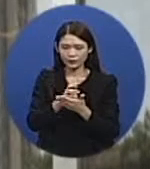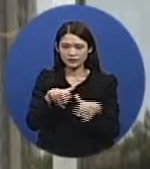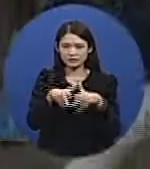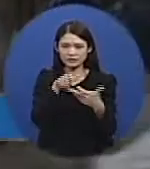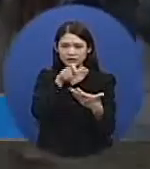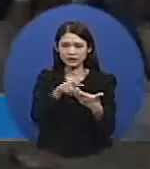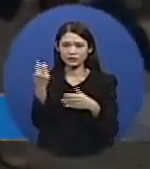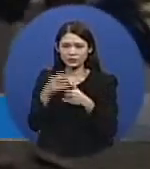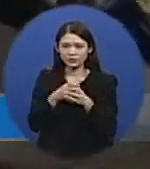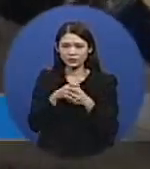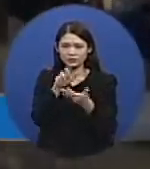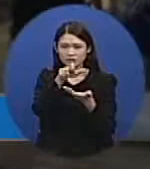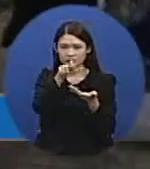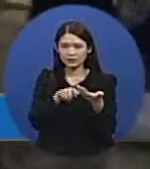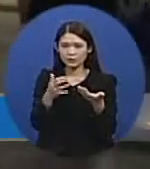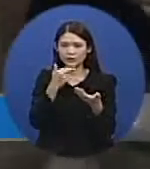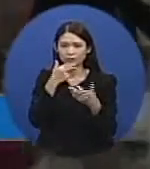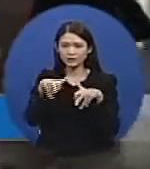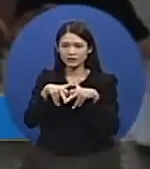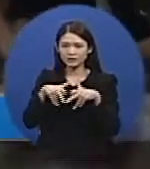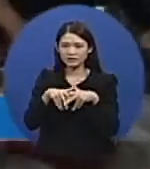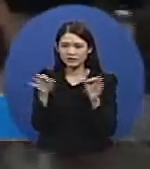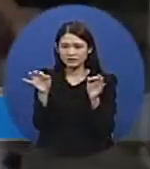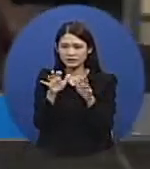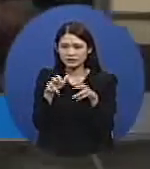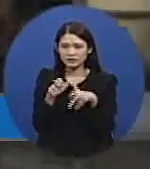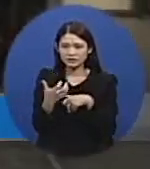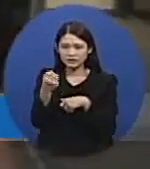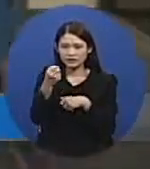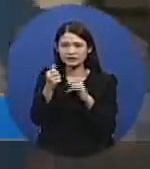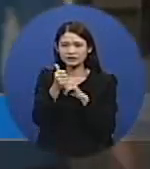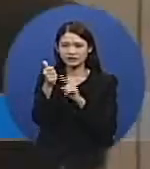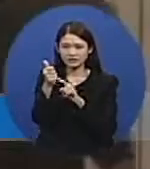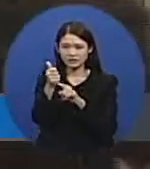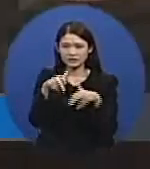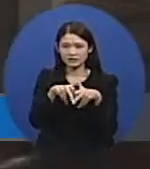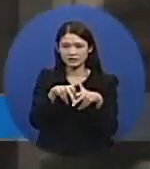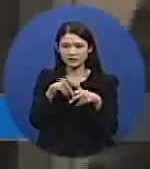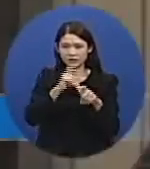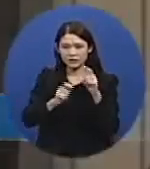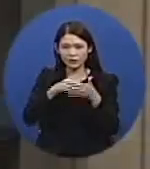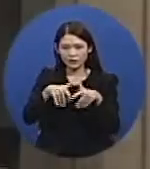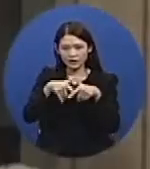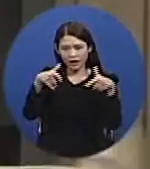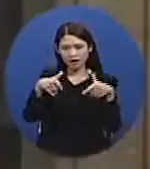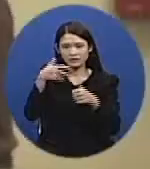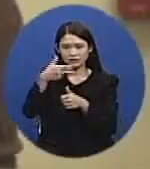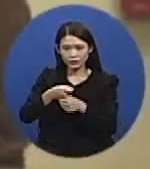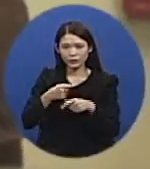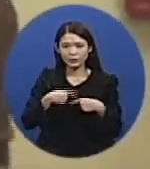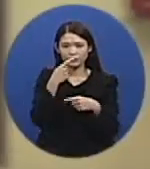장애인뿐 아니라 미등록 장애인과 일시적으로 장애를 가진 사람에게까지 가이드라인을 확대 적용한다는